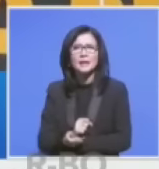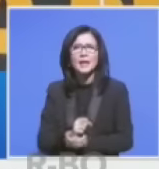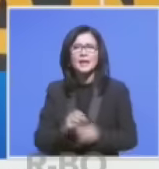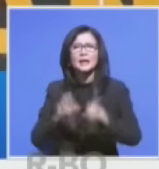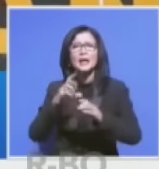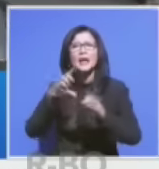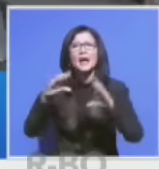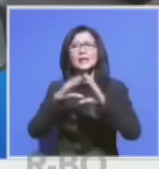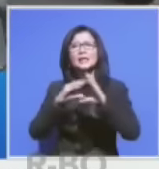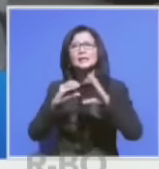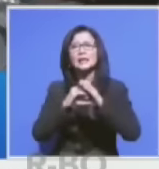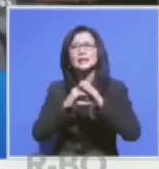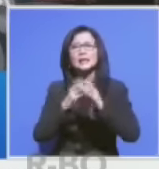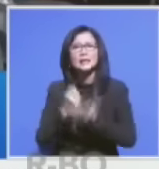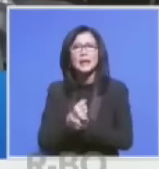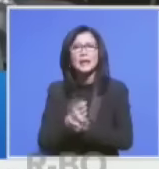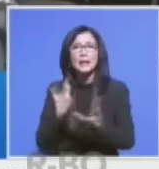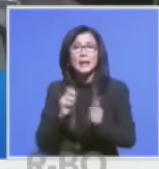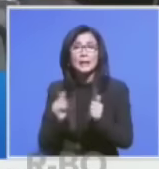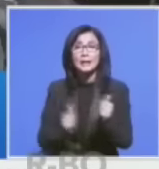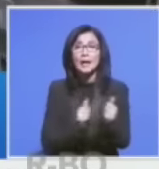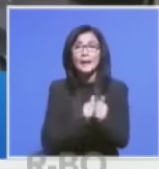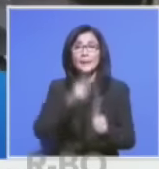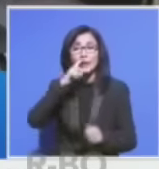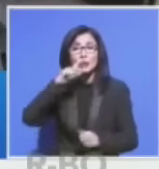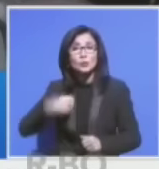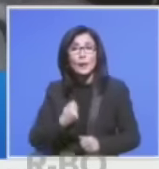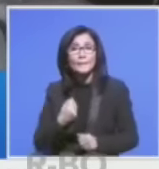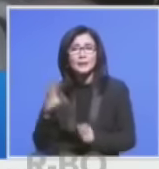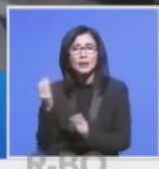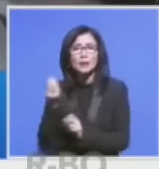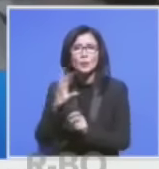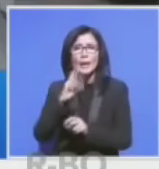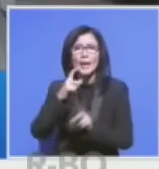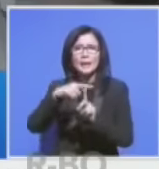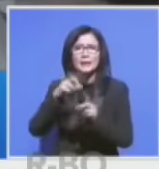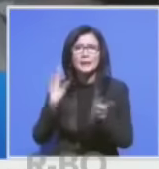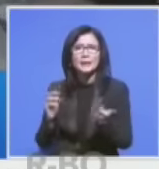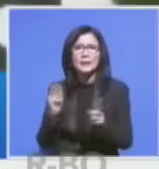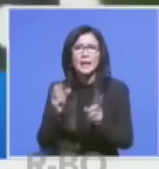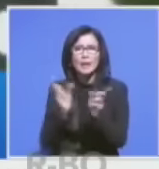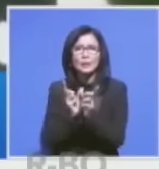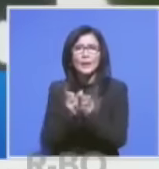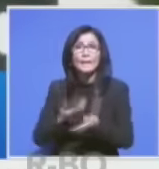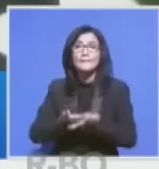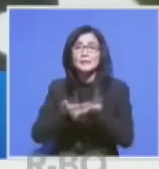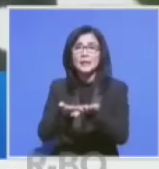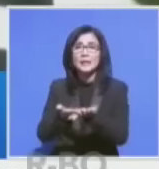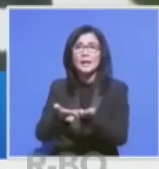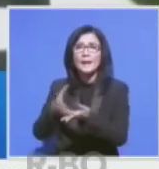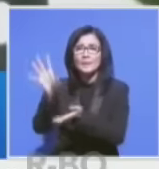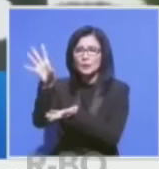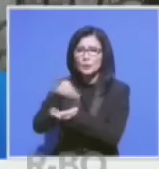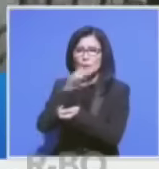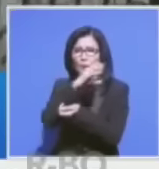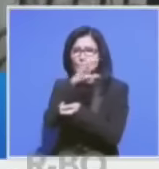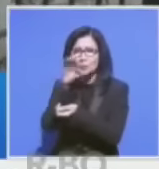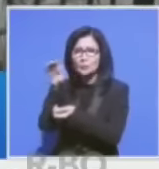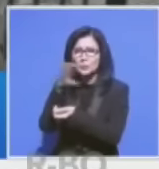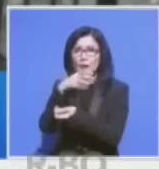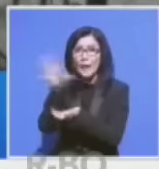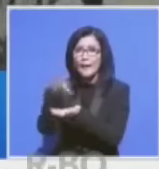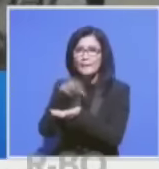Timur. Didampingi suami, ketua RT dan RW, DJ menyerahkan barang bukti kamera CCTV yang merekam perbuatan bejat